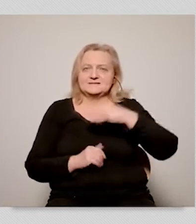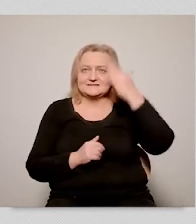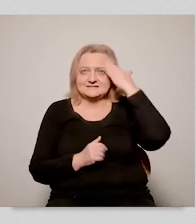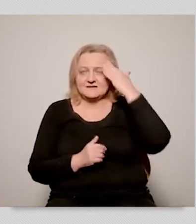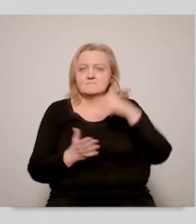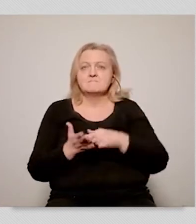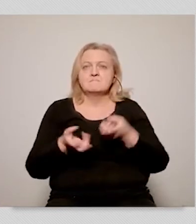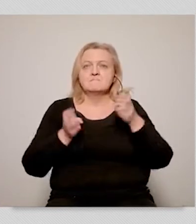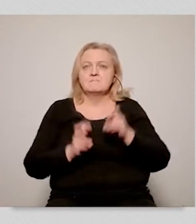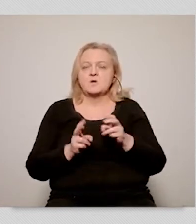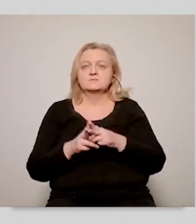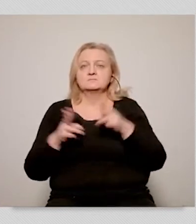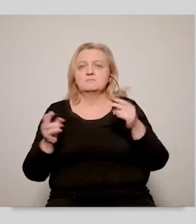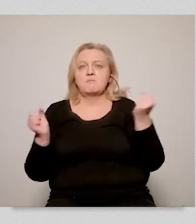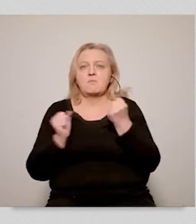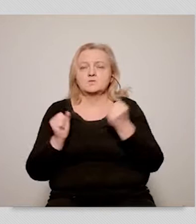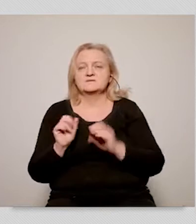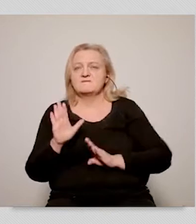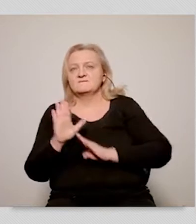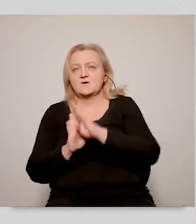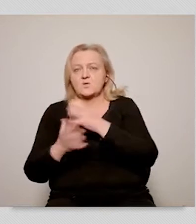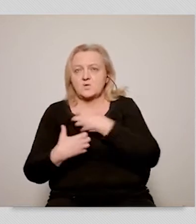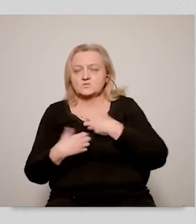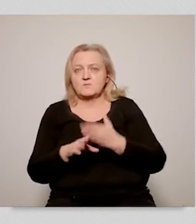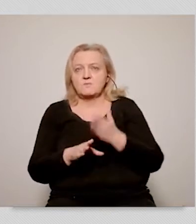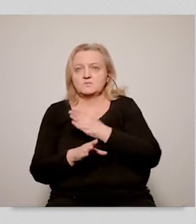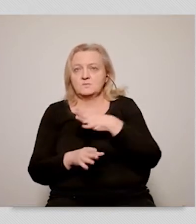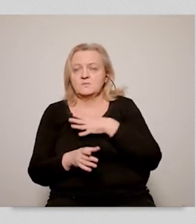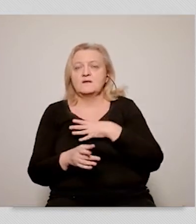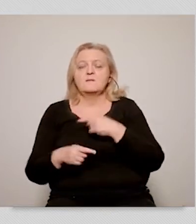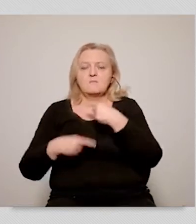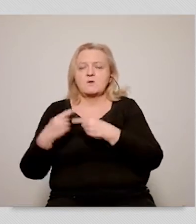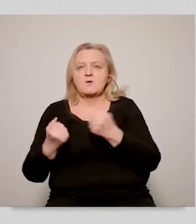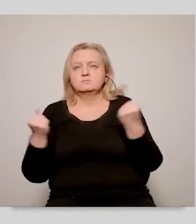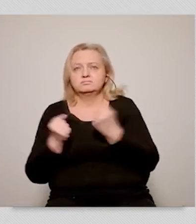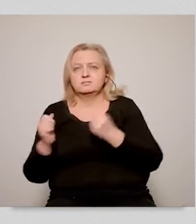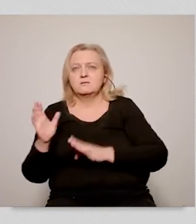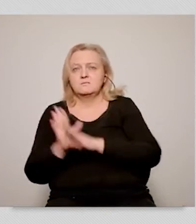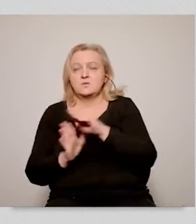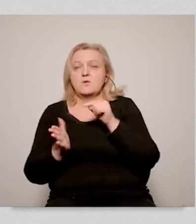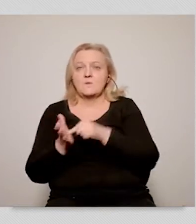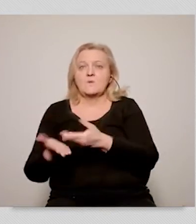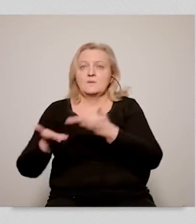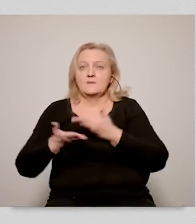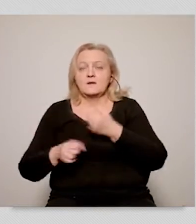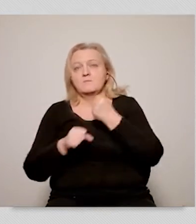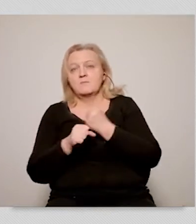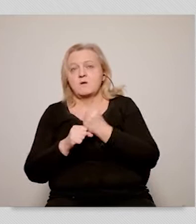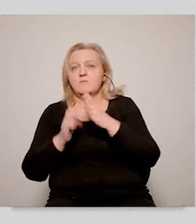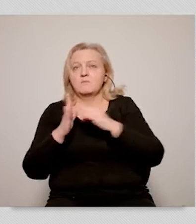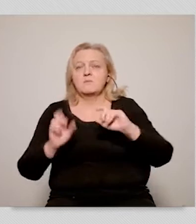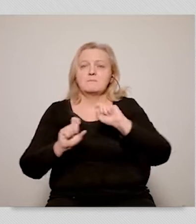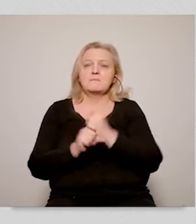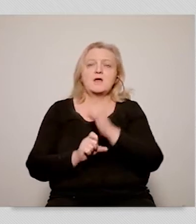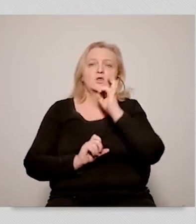w epoce wysokiego wzrostu gospodarczego i wysokich wzrostów produktywności, które umożliwiały wypracowanie modelu państwa